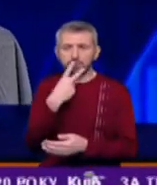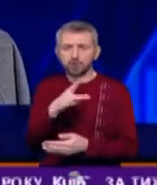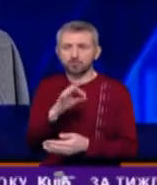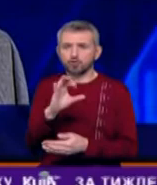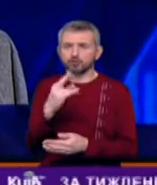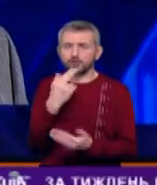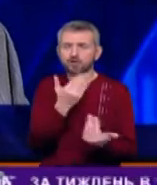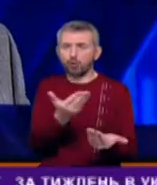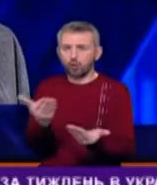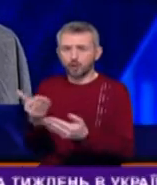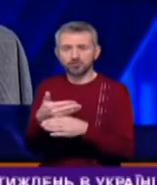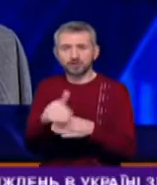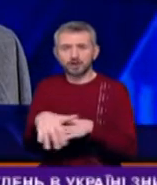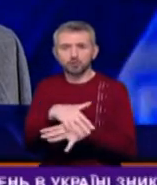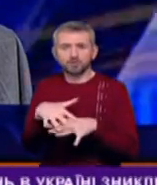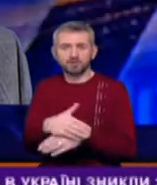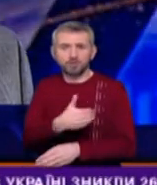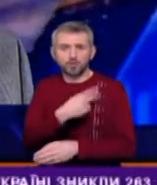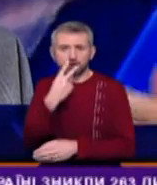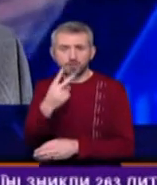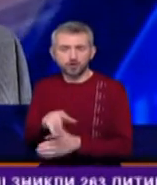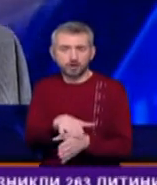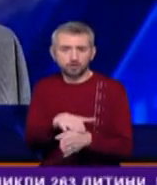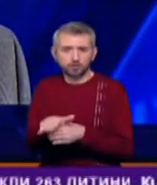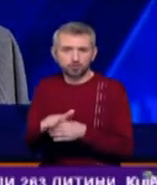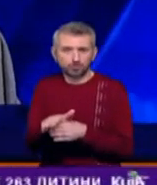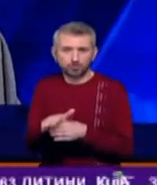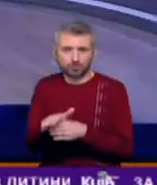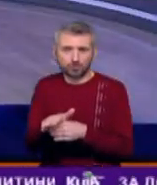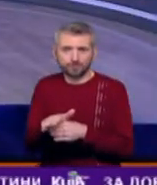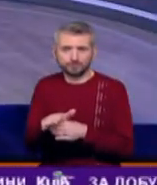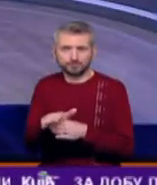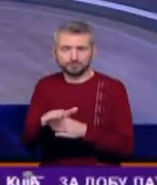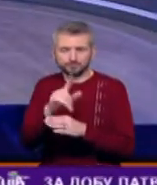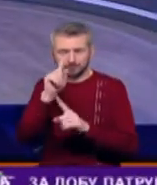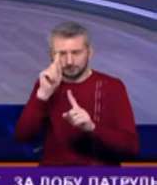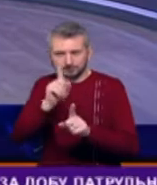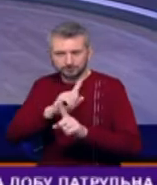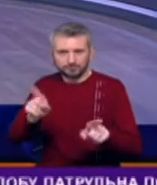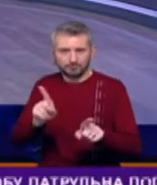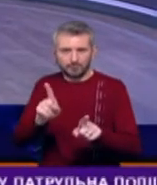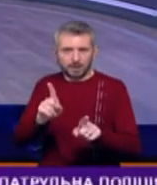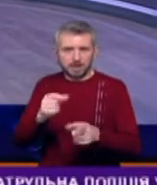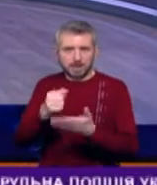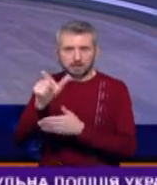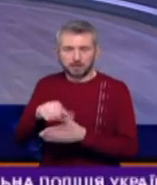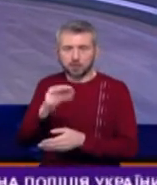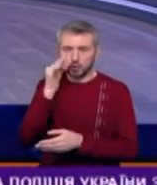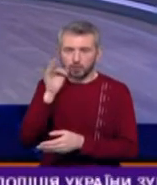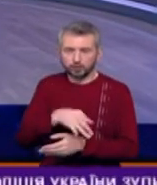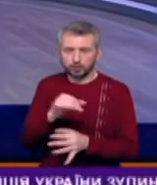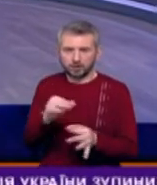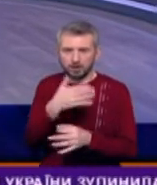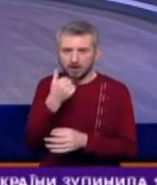соціології, частина суспільства хоче бачити абсолютно несистемного кандидата, який не має досвіду ні хорошого, ні